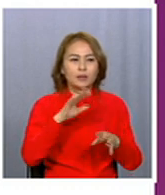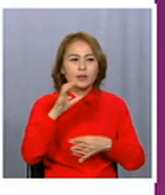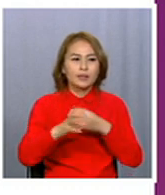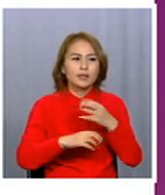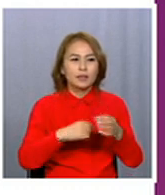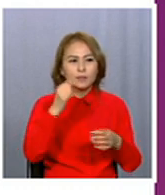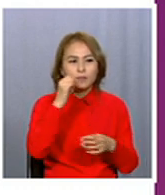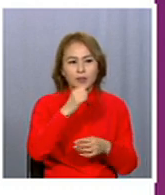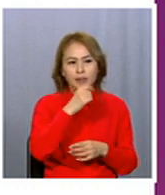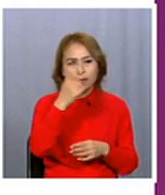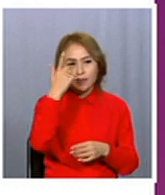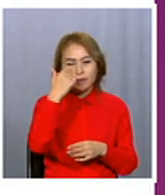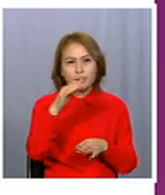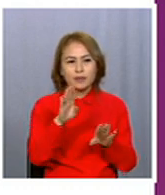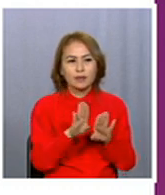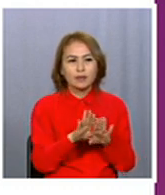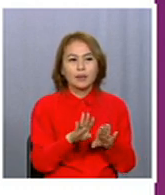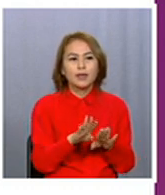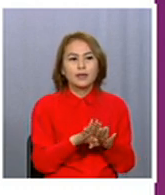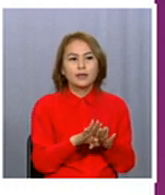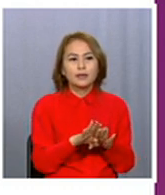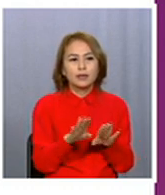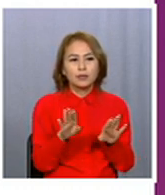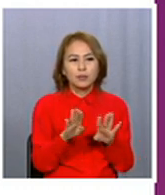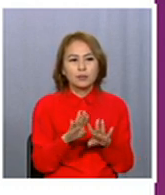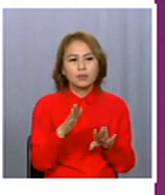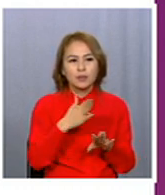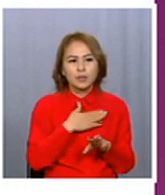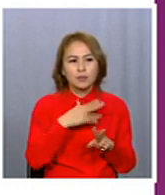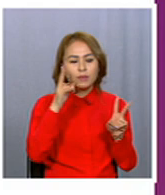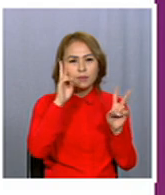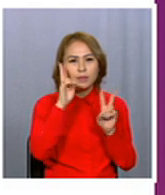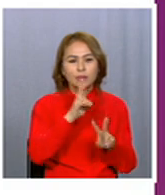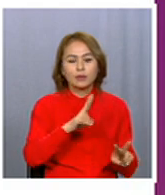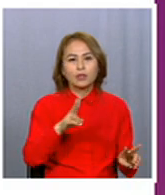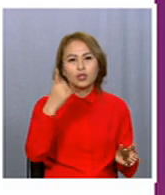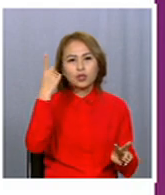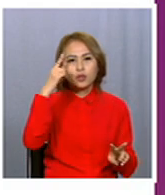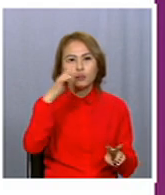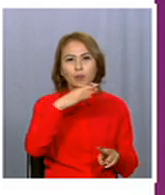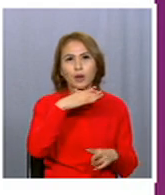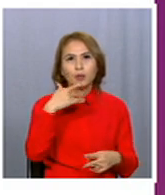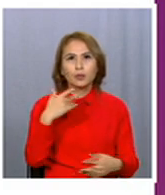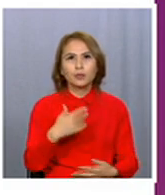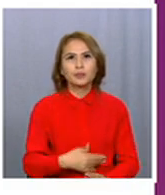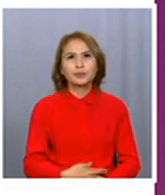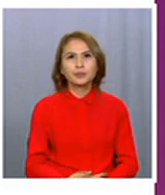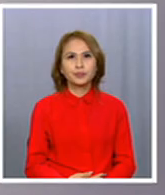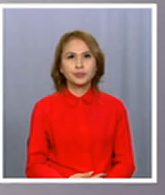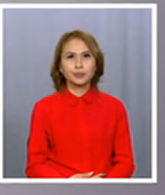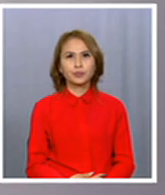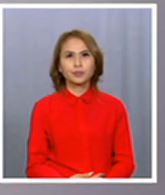әлемінің сырын білген сияқты. Дегенмен, біз білмейтін жұмбақ көп.